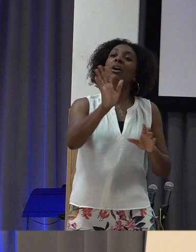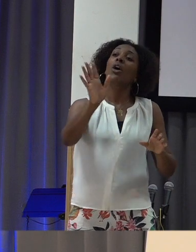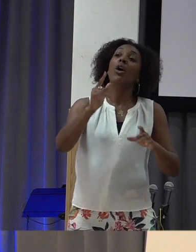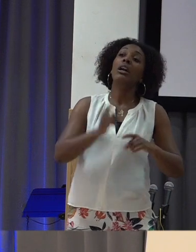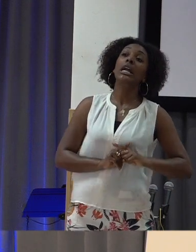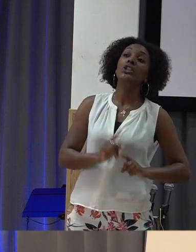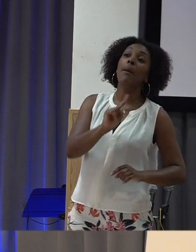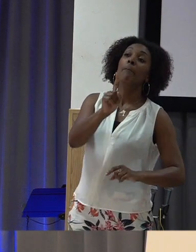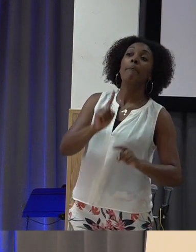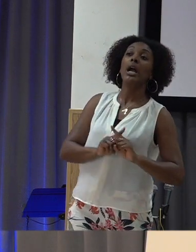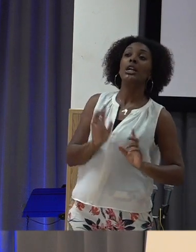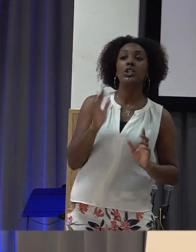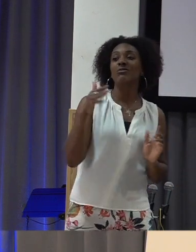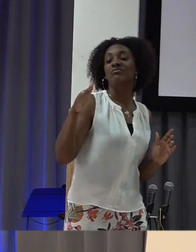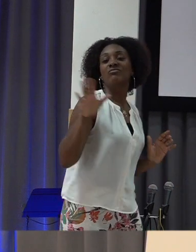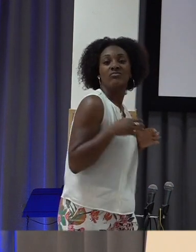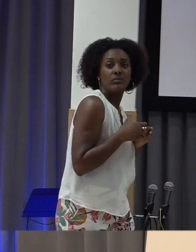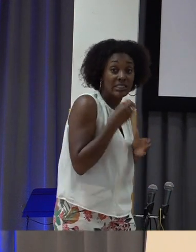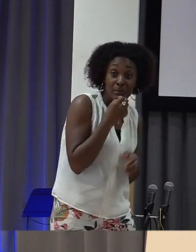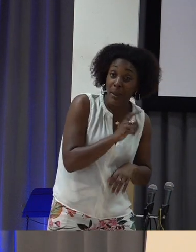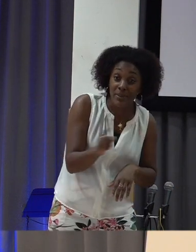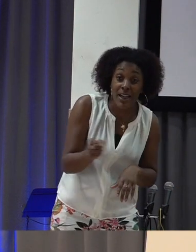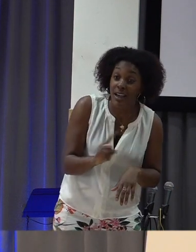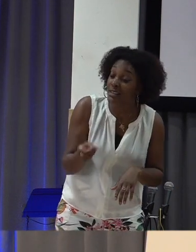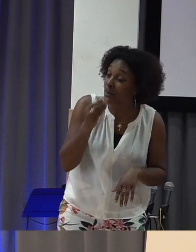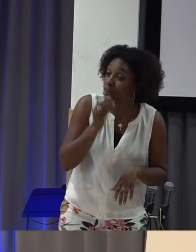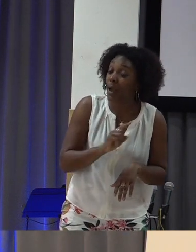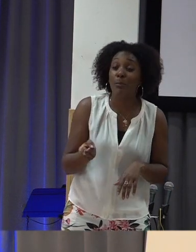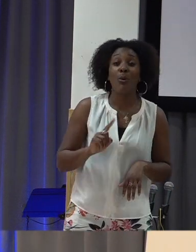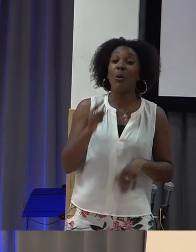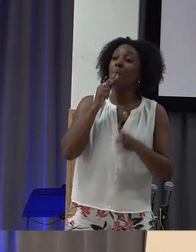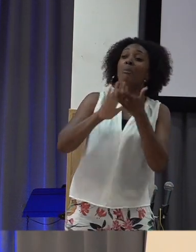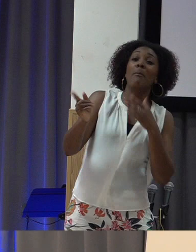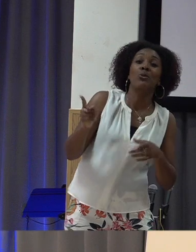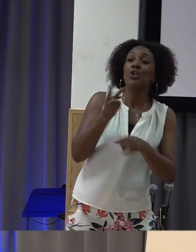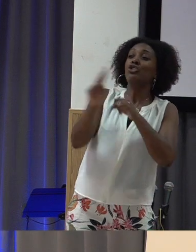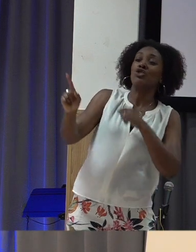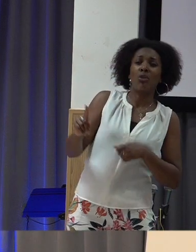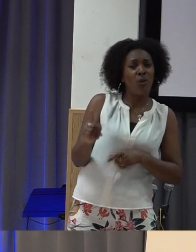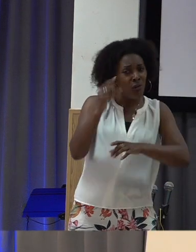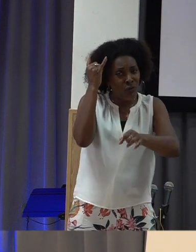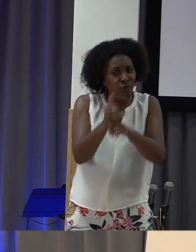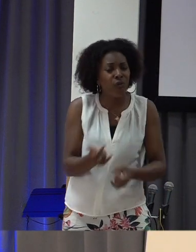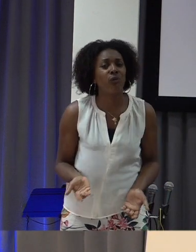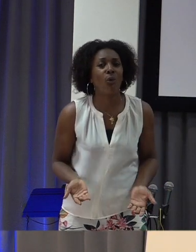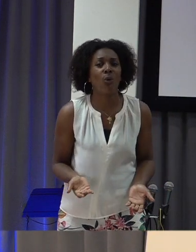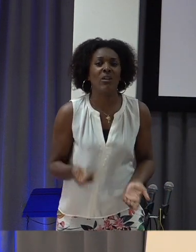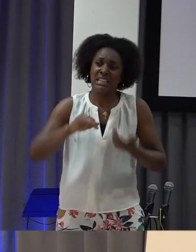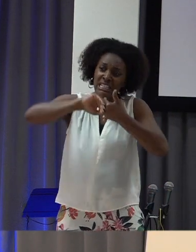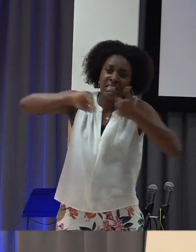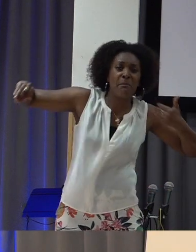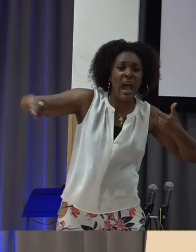hommes, qui est jugé mauvais, impur, dangereux, ce qui est vrai, mais enfin quand même. C'est aussi de séparer,